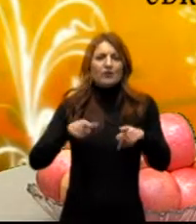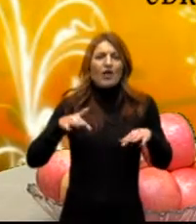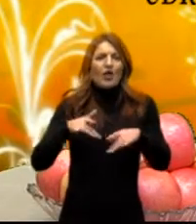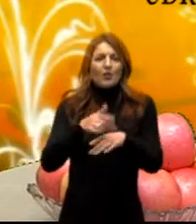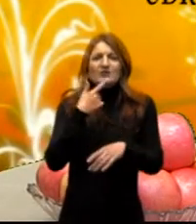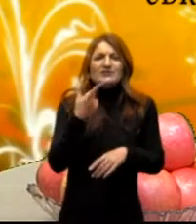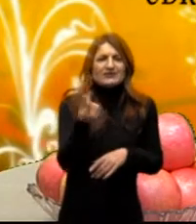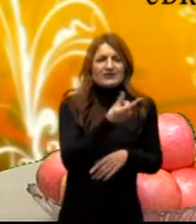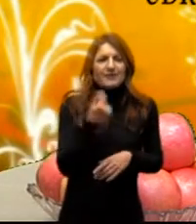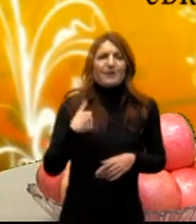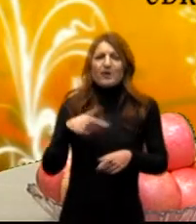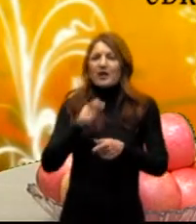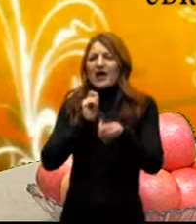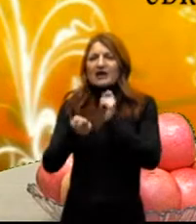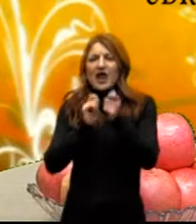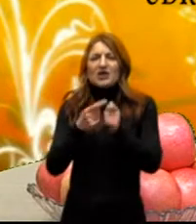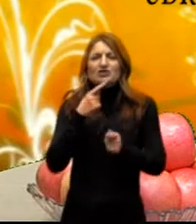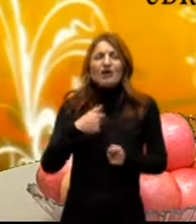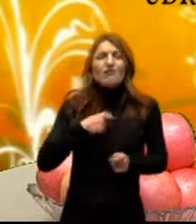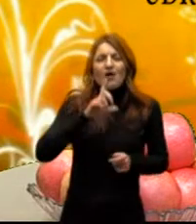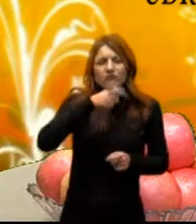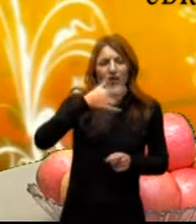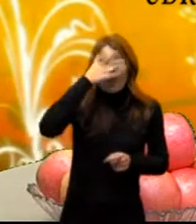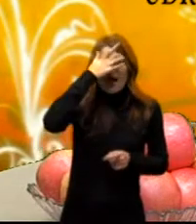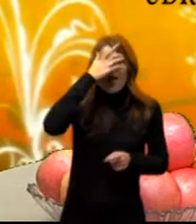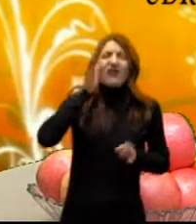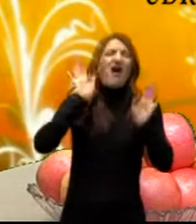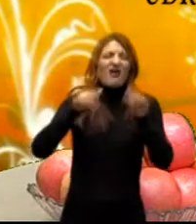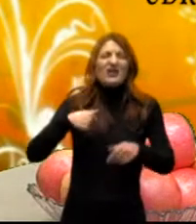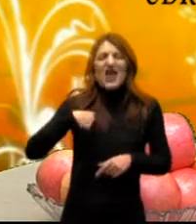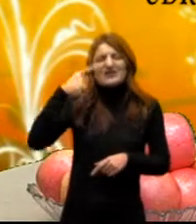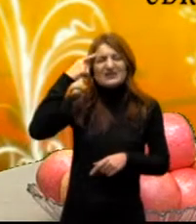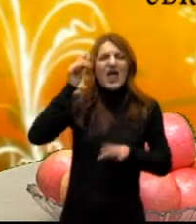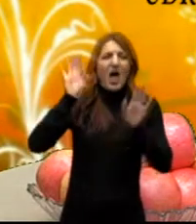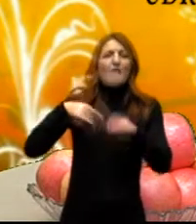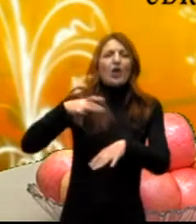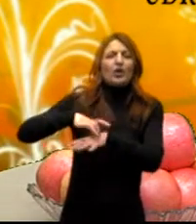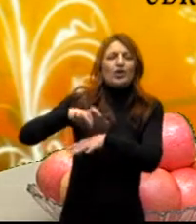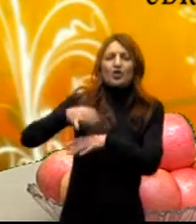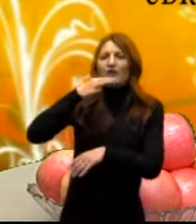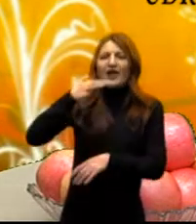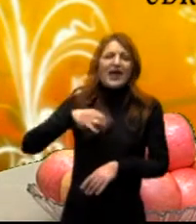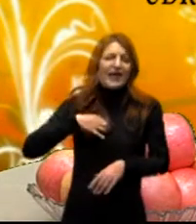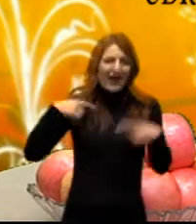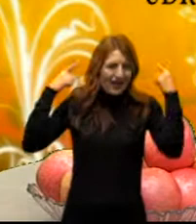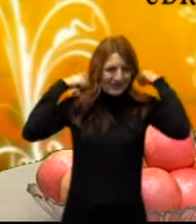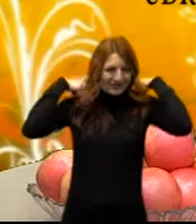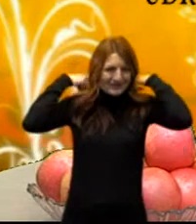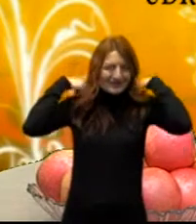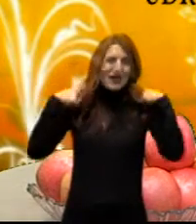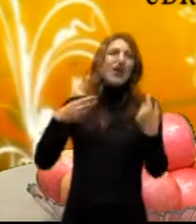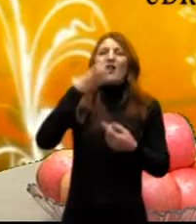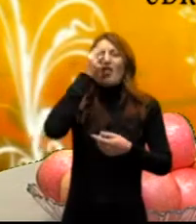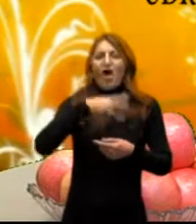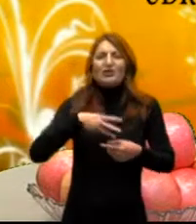i sastajem i razgovaram i sveli, boli me glava, ali znam ja šta je. Doktor mi je rekao da mi je prokrvljenost jako slaba